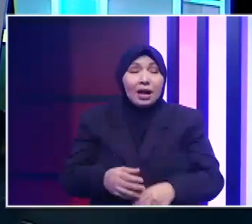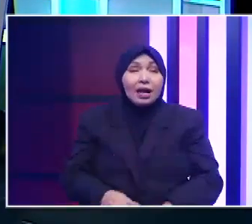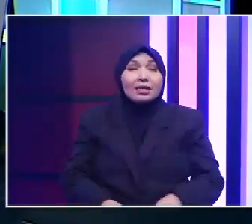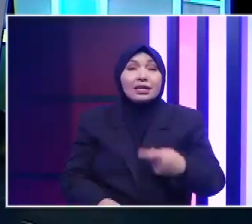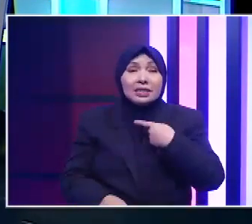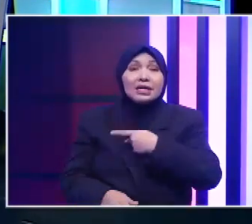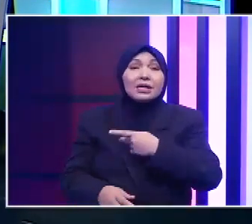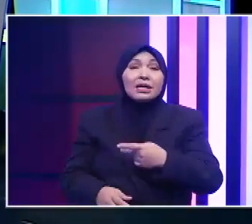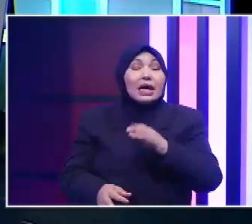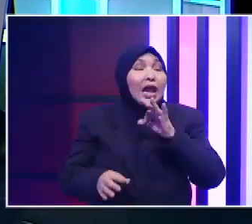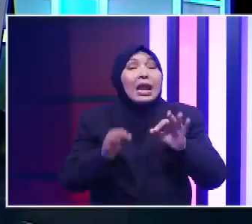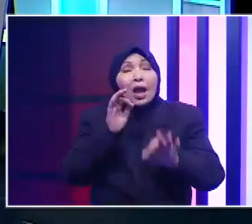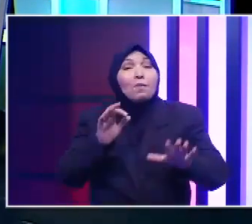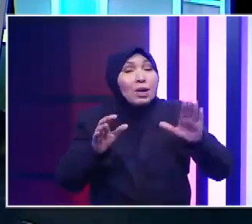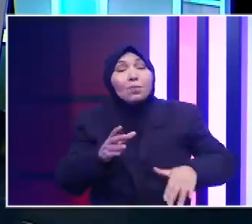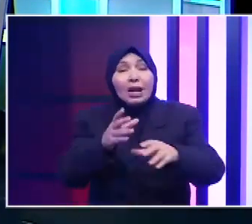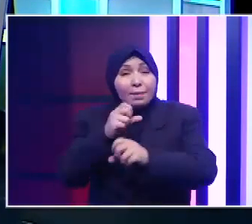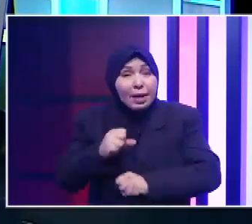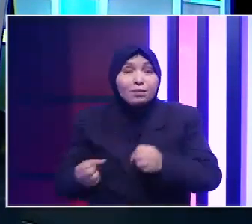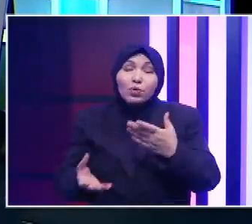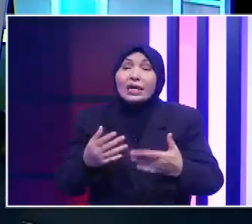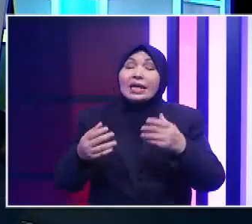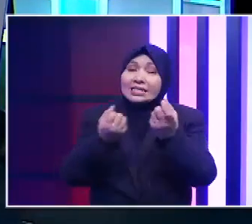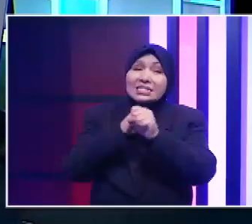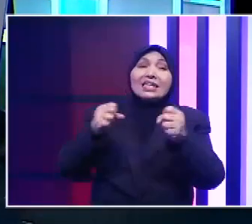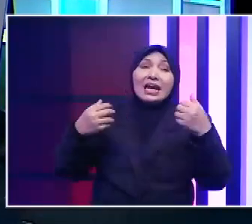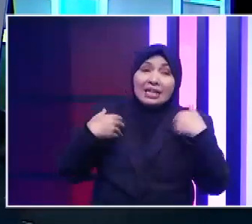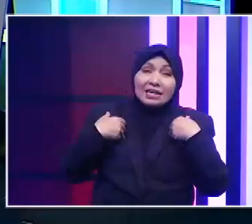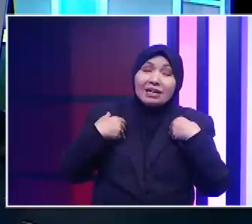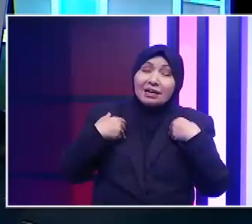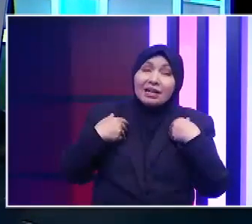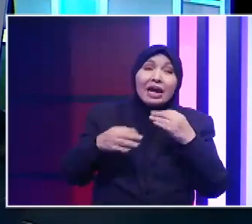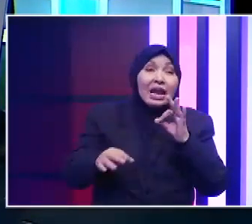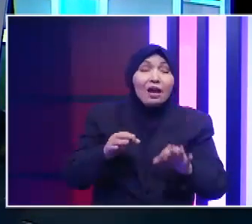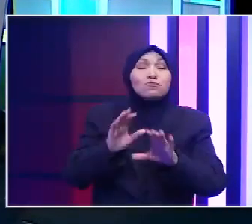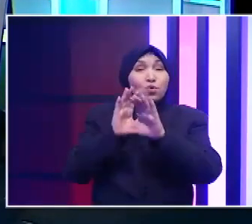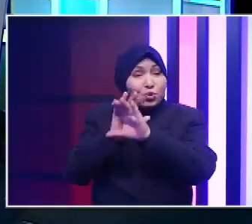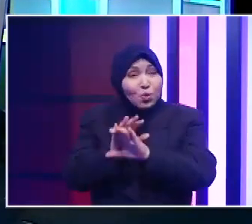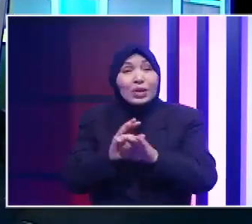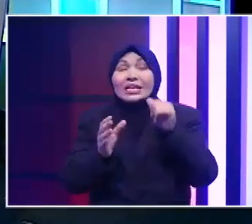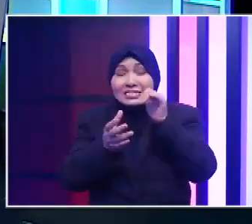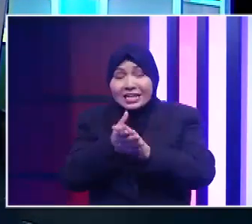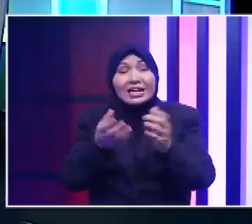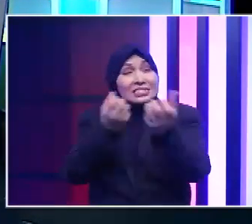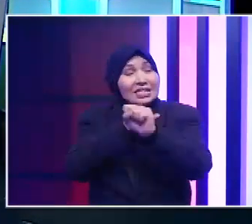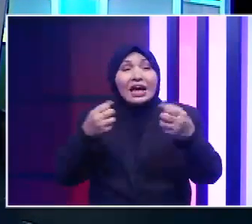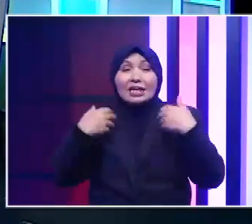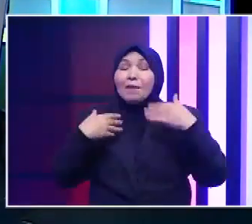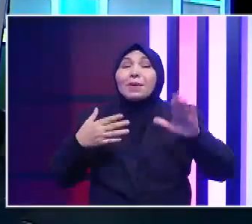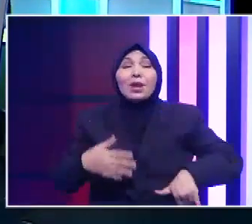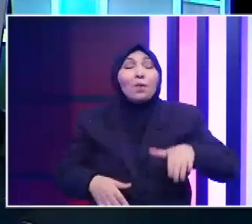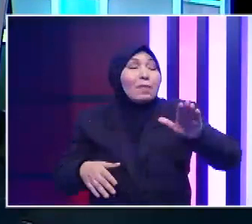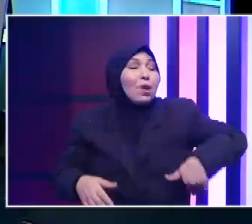Soleh Allah kalau belum udah diem mungkin yang sedia detail kalau kalau kalau istri yang sedia ada belum Soalnya